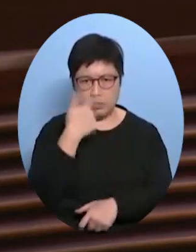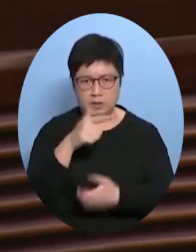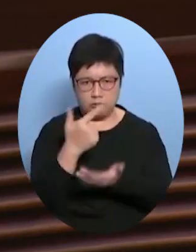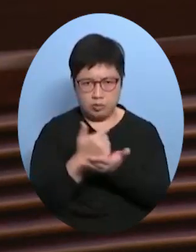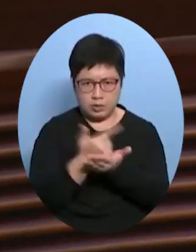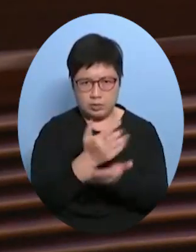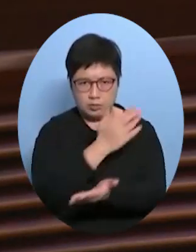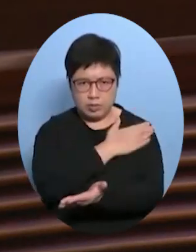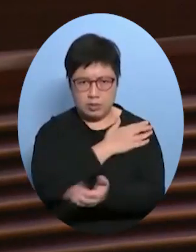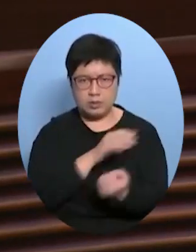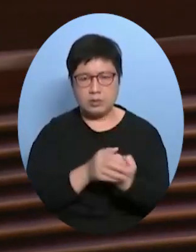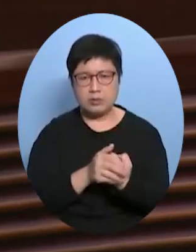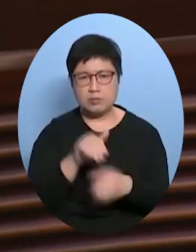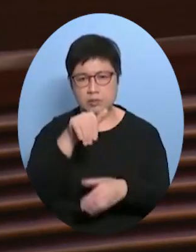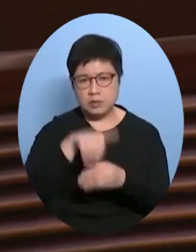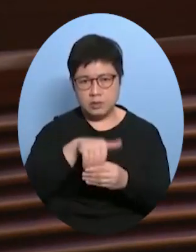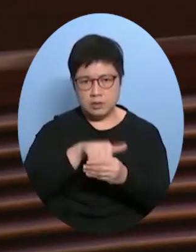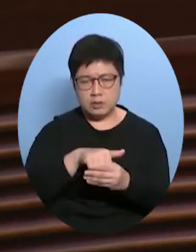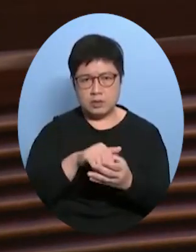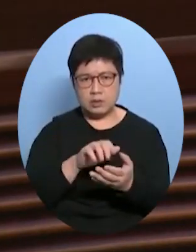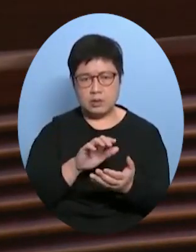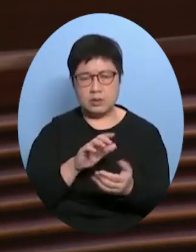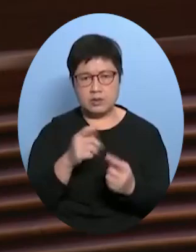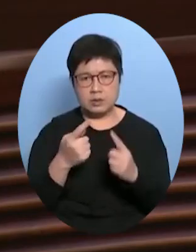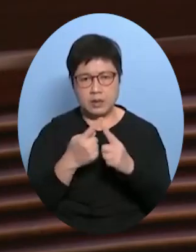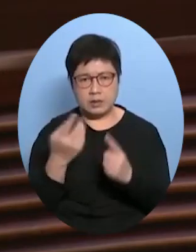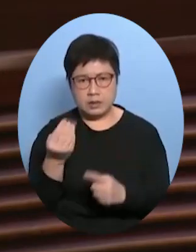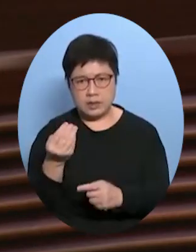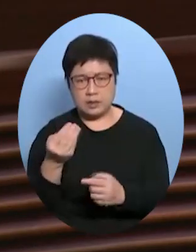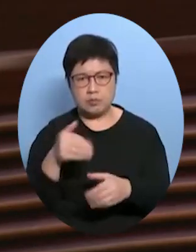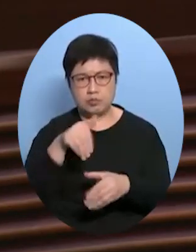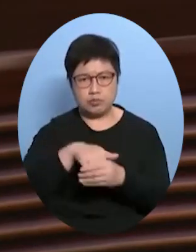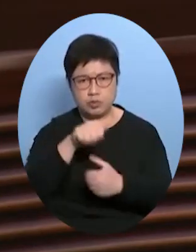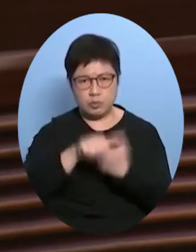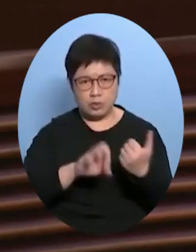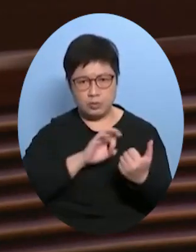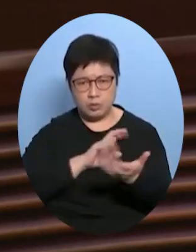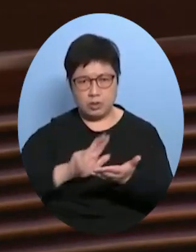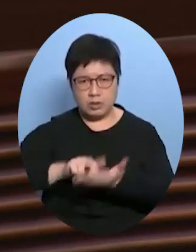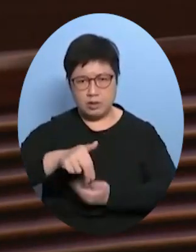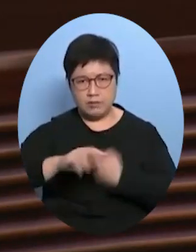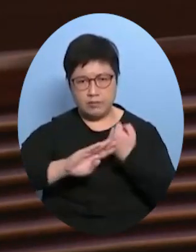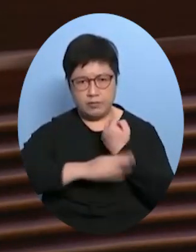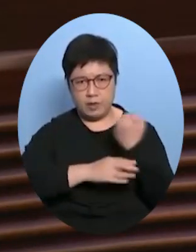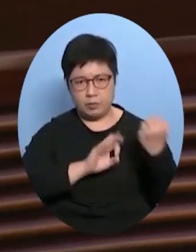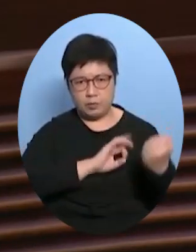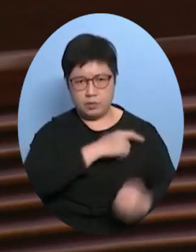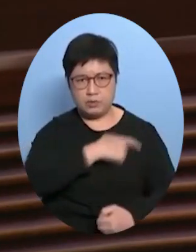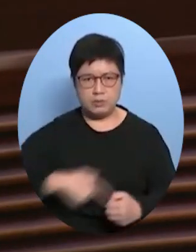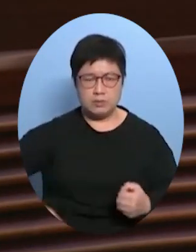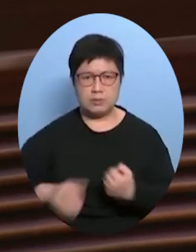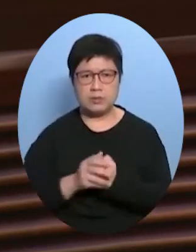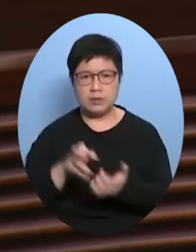要職能，負責選舉40名選委會界別的立法會議員，亦都參與提